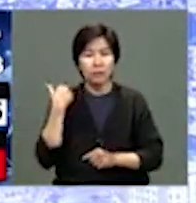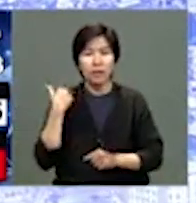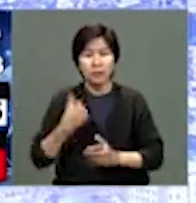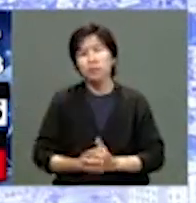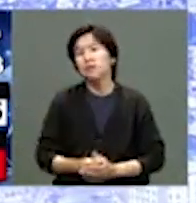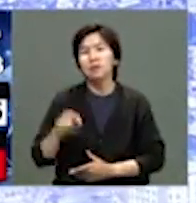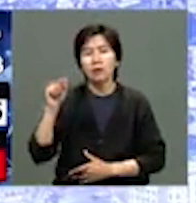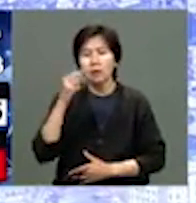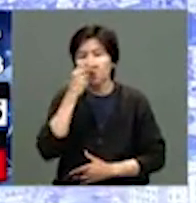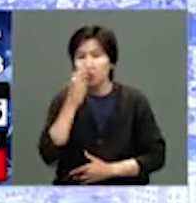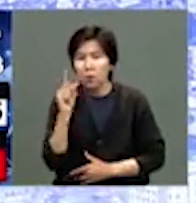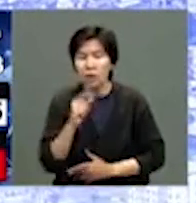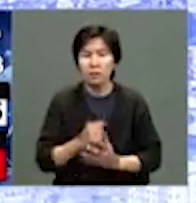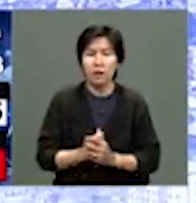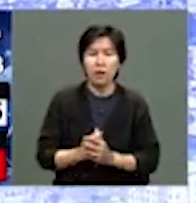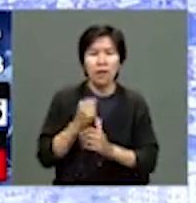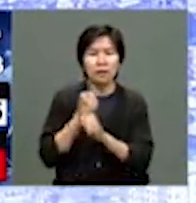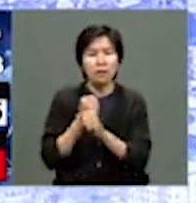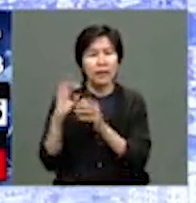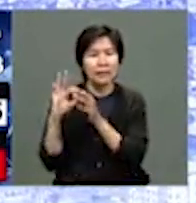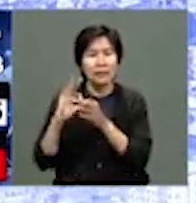โอ้โหก็คือการจับคู่กันของประเทศที่มีอัตราการติดเชื้อน้อยๆนะครับหรือการให้มีบางประเทศที่ที่เรียกว่าเป็นคนที่ทำงานที่ลักษณะของwork permitให้เข้ามาเกาะนะไรเก่งตั้งแต่เดี๋ยวนี้มีการพูดคุยกันในหลายลักษณะนะครับของเพื่อที่จะทำให้เราเชิญคนที่อยูต่างชาติเข้ามาแบบปลอดภัยแล้วก็เราก็จะได้เม็ดเงินที่เข้ามาอุดหนุนประเทศไทยเป็นอย่างไรก็ตามแต่ณตอนนี้สถานการณ์ทั่วโลกเนี่ยการปล่อยเข้ามาหนึ่งก็จะต้องคิดถึงว่าแล้วทำไมประเทศนั้นได้ประเทศนี้ไม่ได้แล้วหลายประเทศอาจจะอยากจะเข้ามาเพราะเรามีมาตรการของการบำบัดรักษาเราดูแลคนไทยคนต่างชาติถึงไม่พอป่วยแล้วก็จะดูแลในมาตรฐานแบบอย่างดีไปด้วยกันเพราะฉะนั้นตรงนี้ต้องคิดทั้งในแง่มุมของทางด้านงบประมาณค่าใช้จ่ายถ้าหากเกิดในทางที่เป็นลบเราจะต้องเสียไปเท่าไหร่อะไรต่างๆเหล่านี้คิดตั้งในหลายมิติครับผมไม่ได้เป็นคิดแต่ว่าจะเป็นทางที่จะ